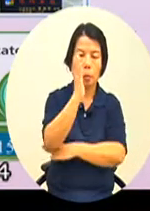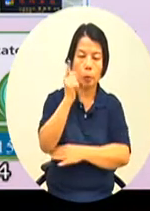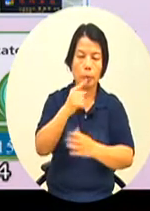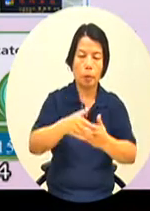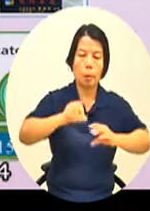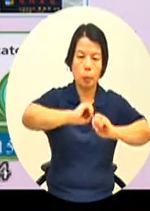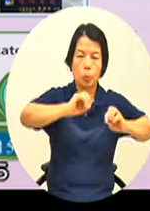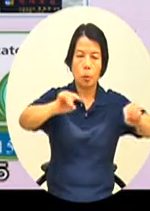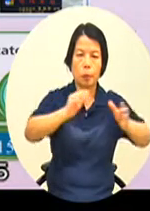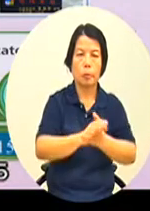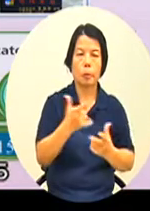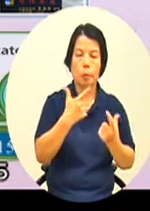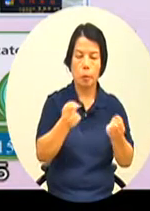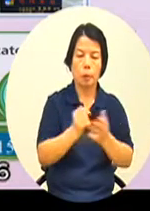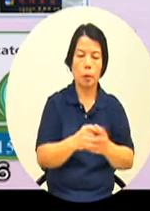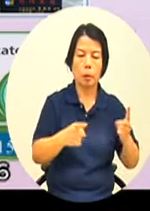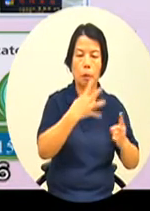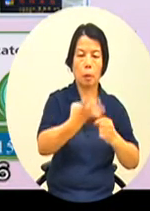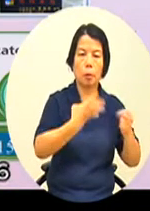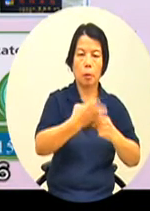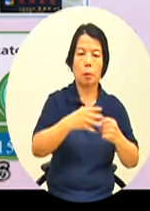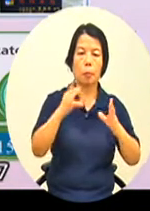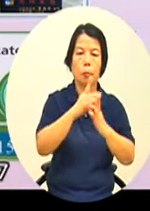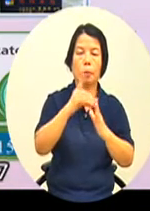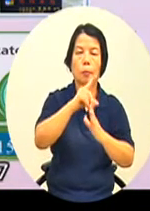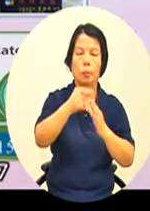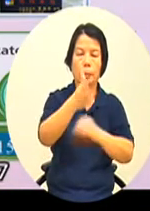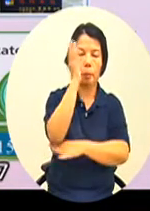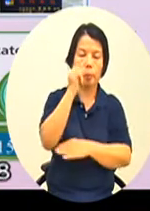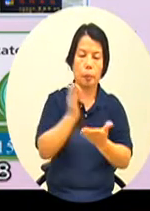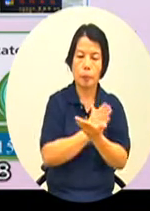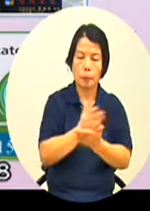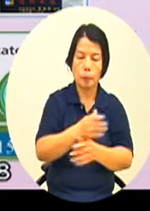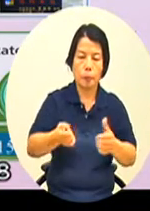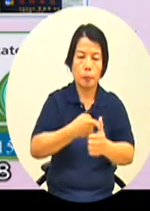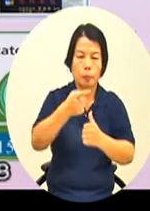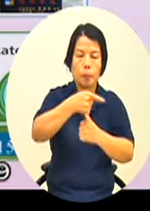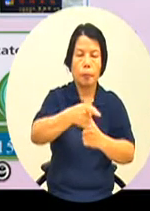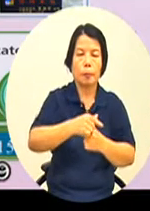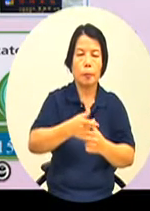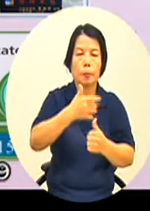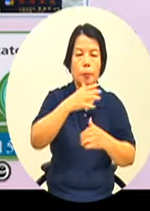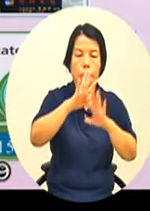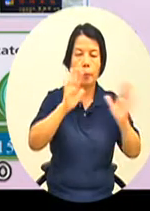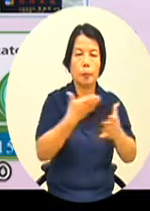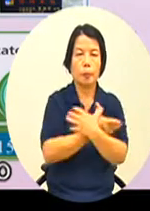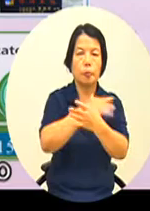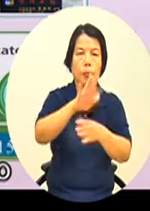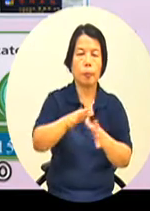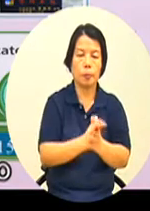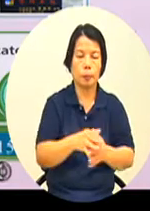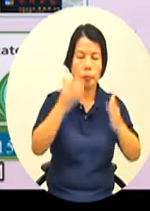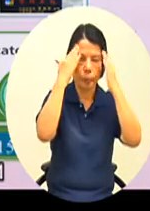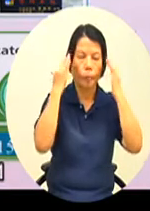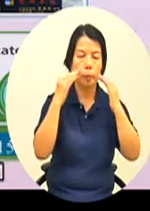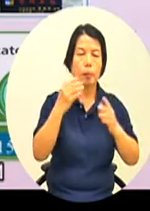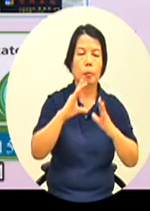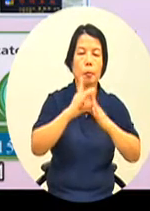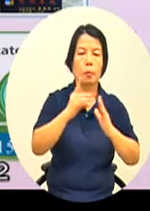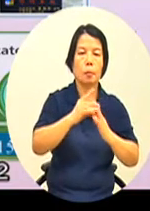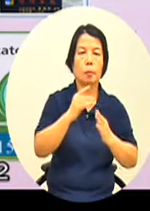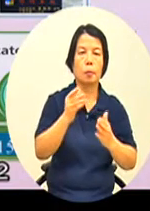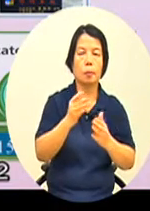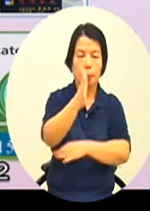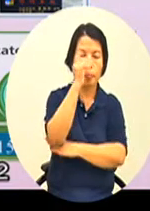关，我们也荣获104年户政业务的评鉴的优等。我们在南子及冈山户政，我们也被评定